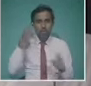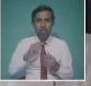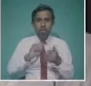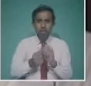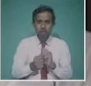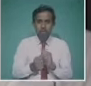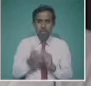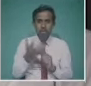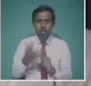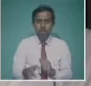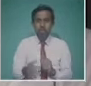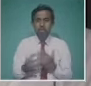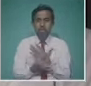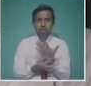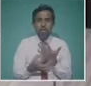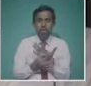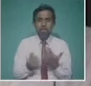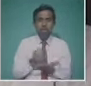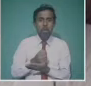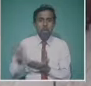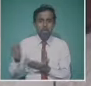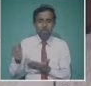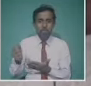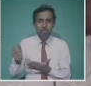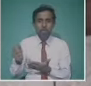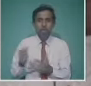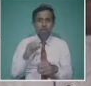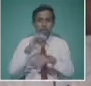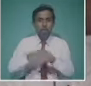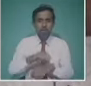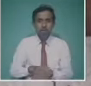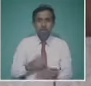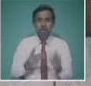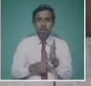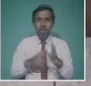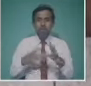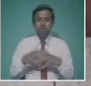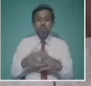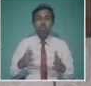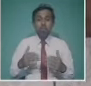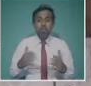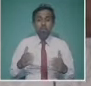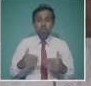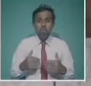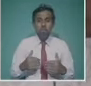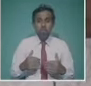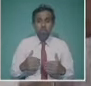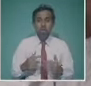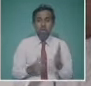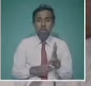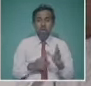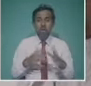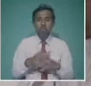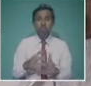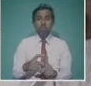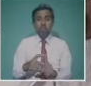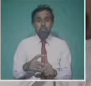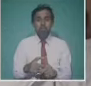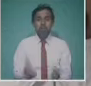සංශෝධනය කරලා මේ මද්‍රව්‍ය විනාශ කිරීම හා ඒ වැටලීම් සඳහා නීති රීති තව තවත් ඒවා නීති තව තද